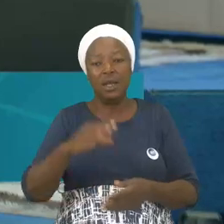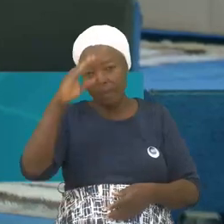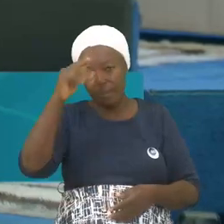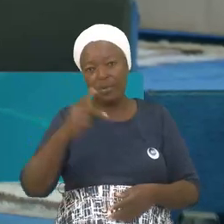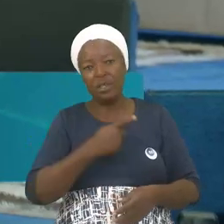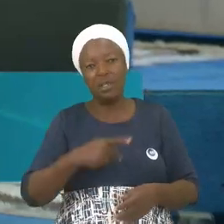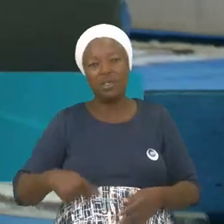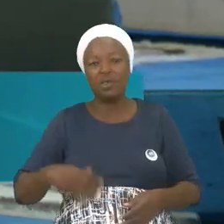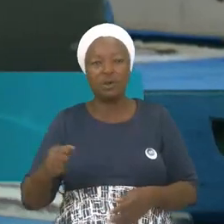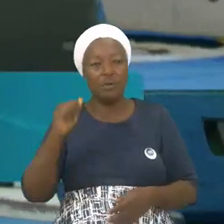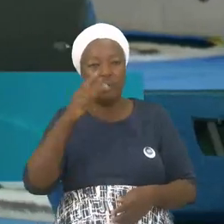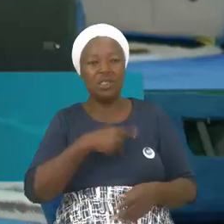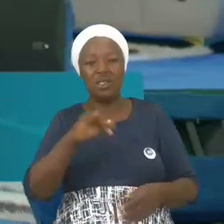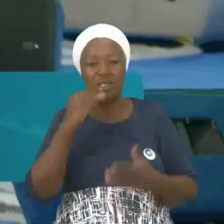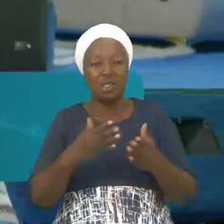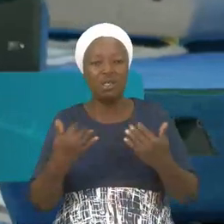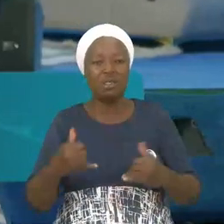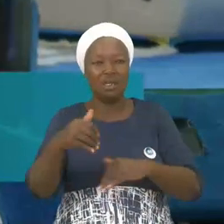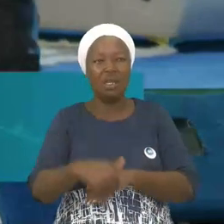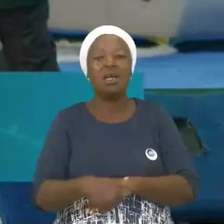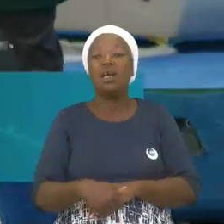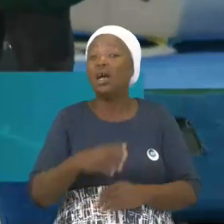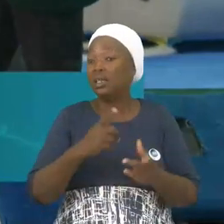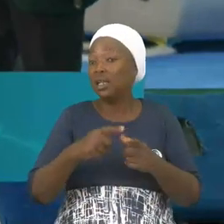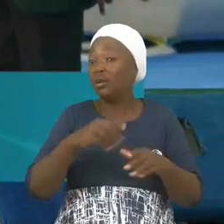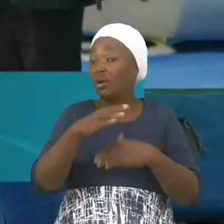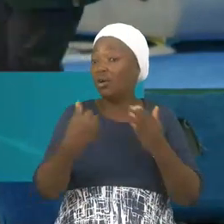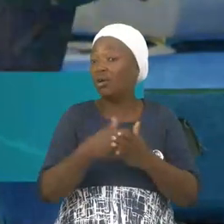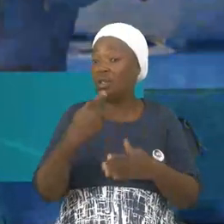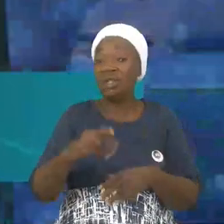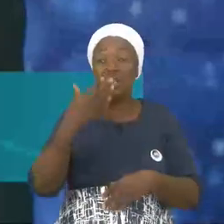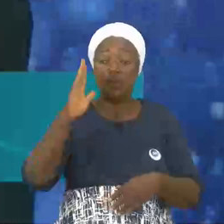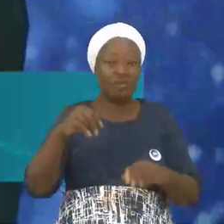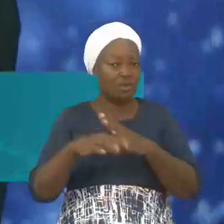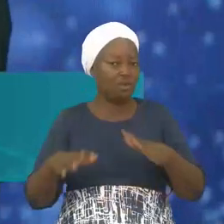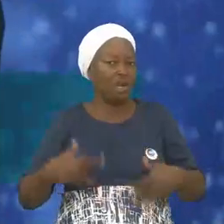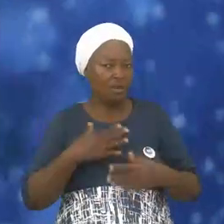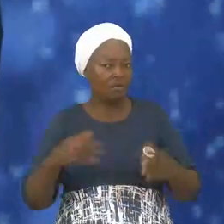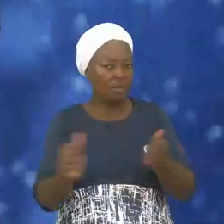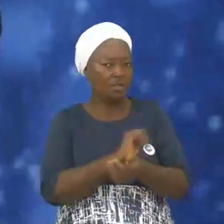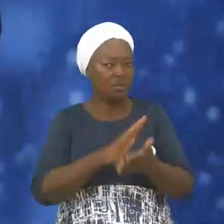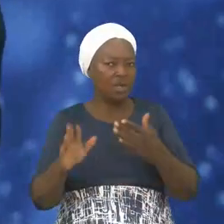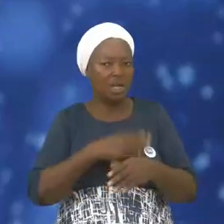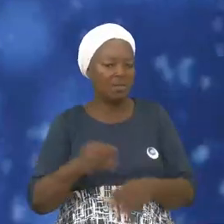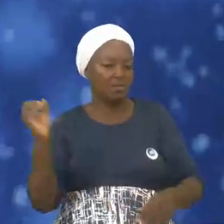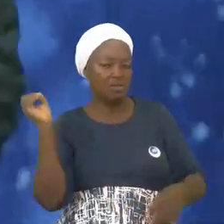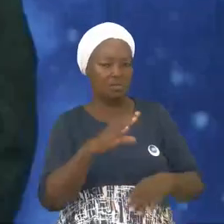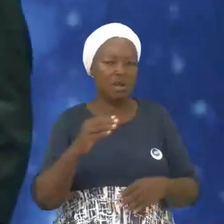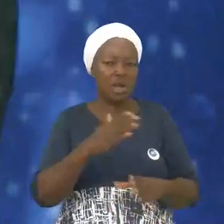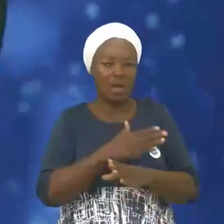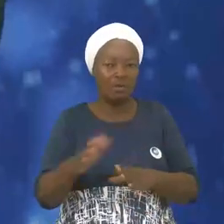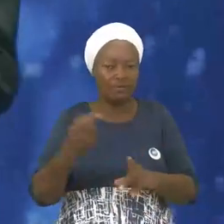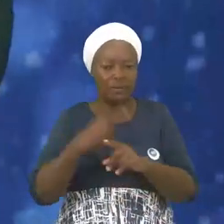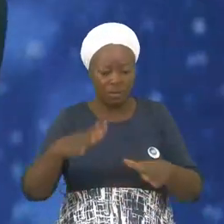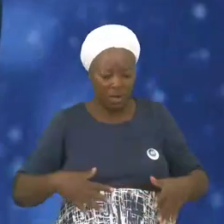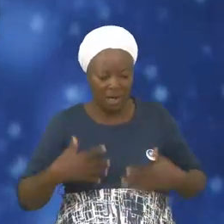Et ce prince des princes, il est là ce soir. Et tout joug de ta vie, il va le détruire. Tout mal de ta